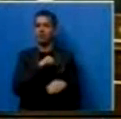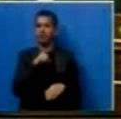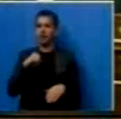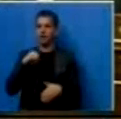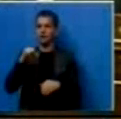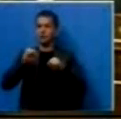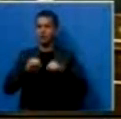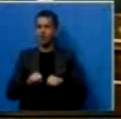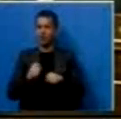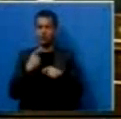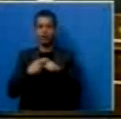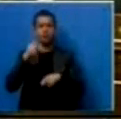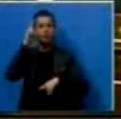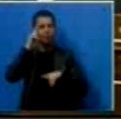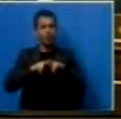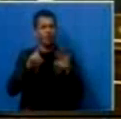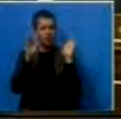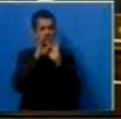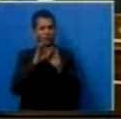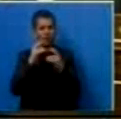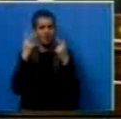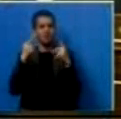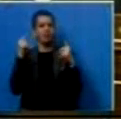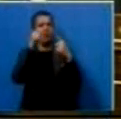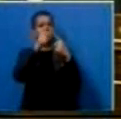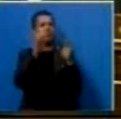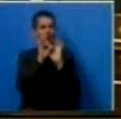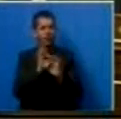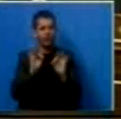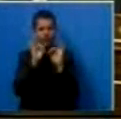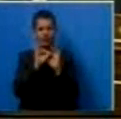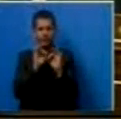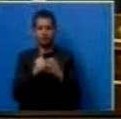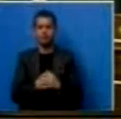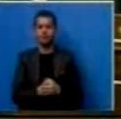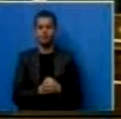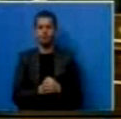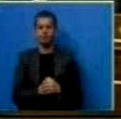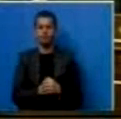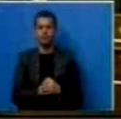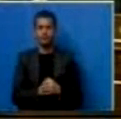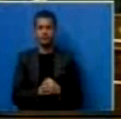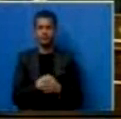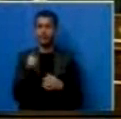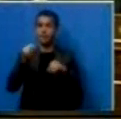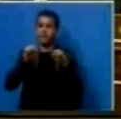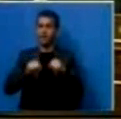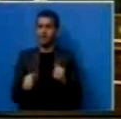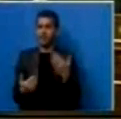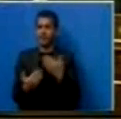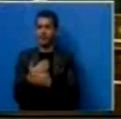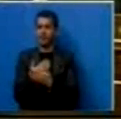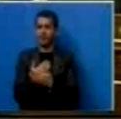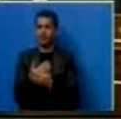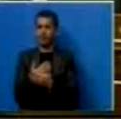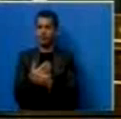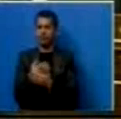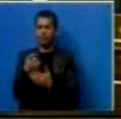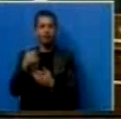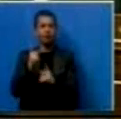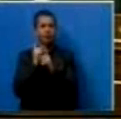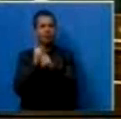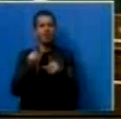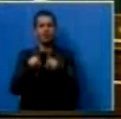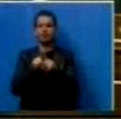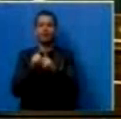dhe pa e pasur të aprovuara prioritetet e veta qeveritare. Rrjedhimisht, qeveria e re zbaton politika